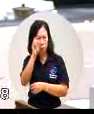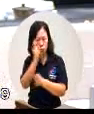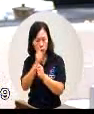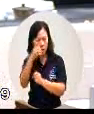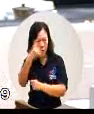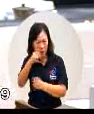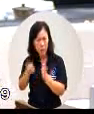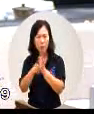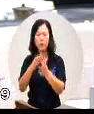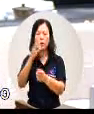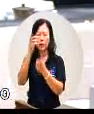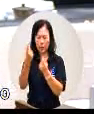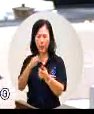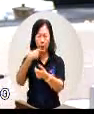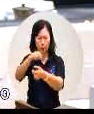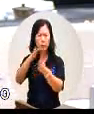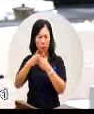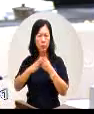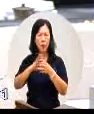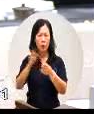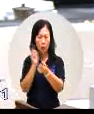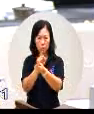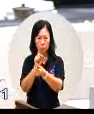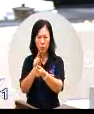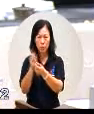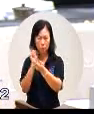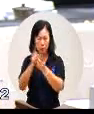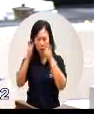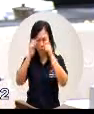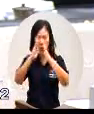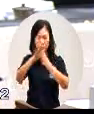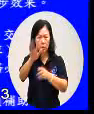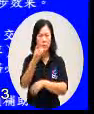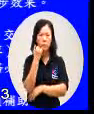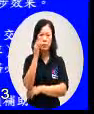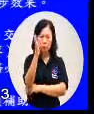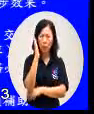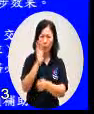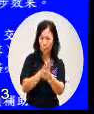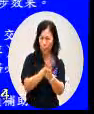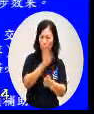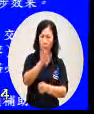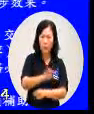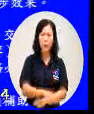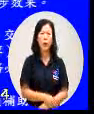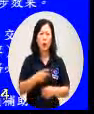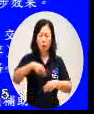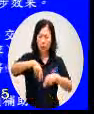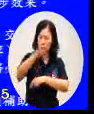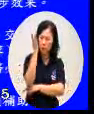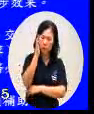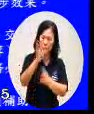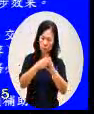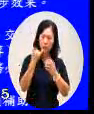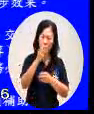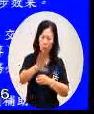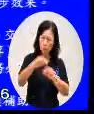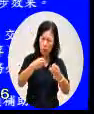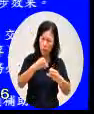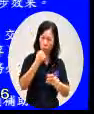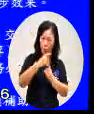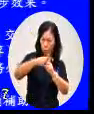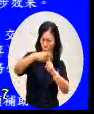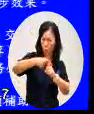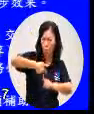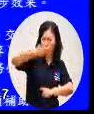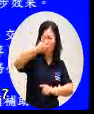光行销来讲，都很有帮助，都市景观啊，政府的形象啊。 还有行政的效力，民意的反应，民意的